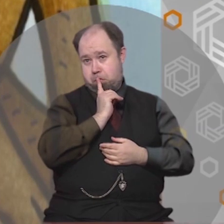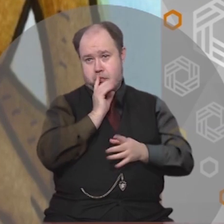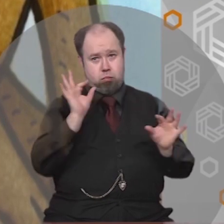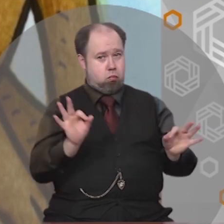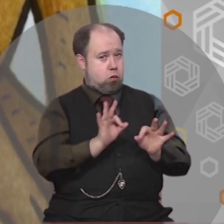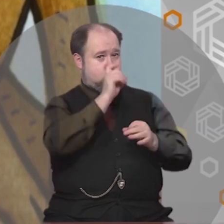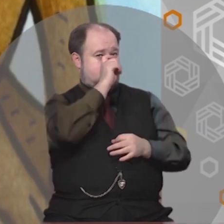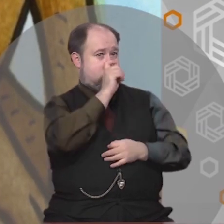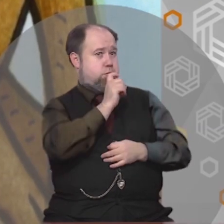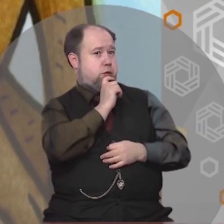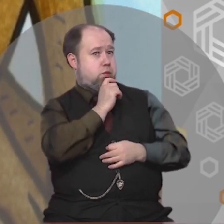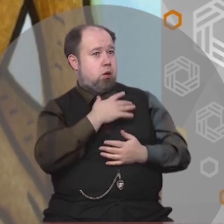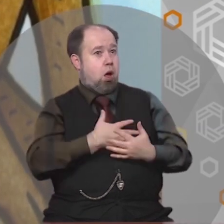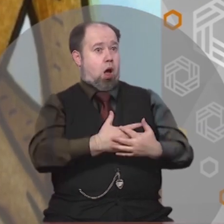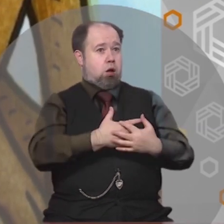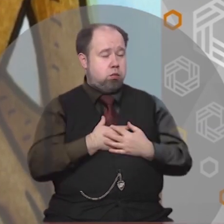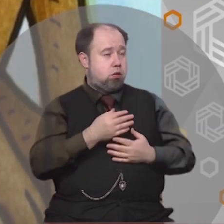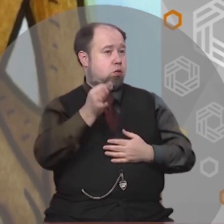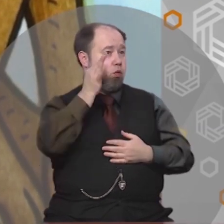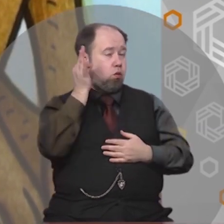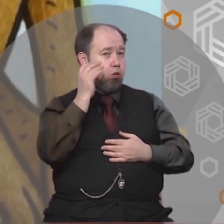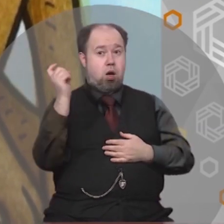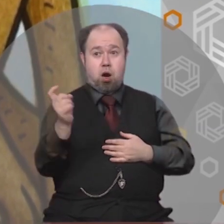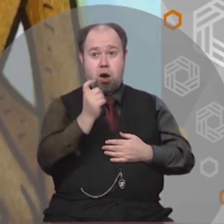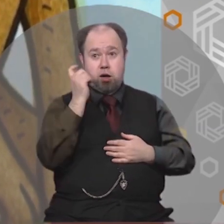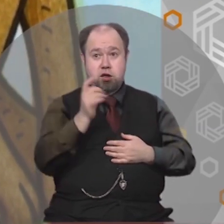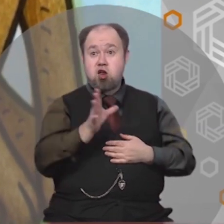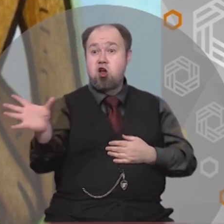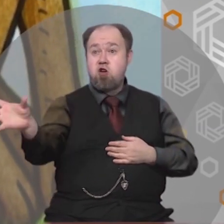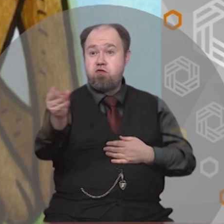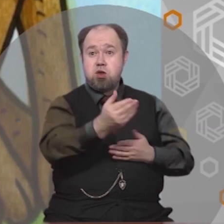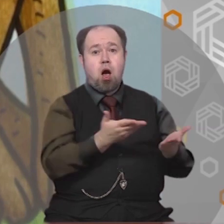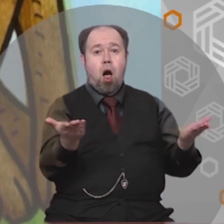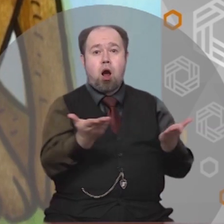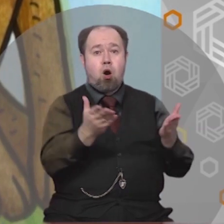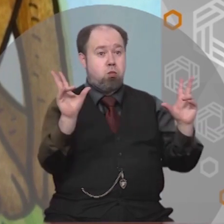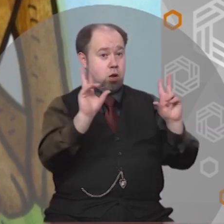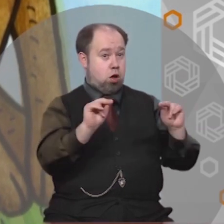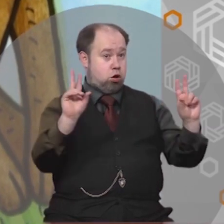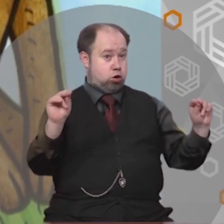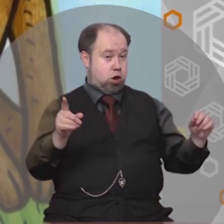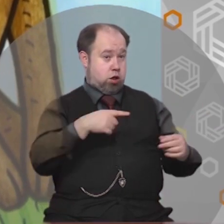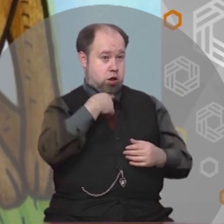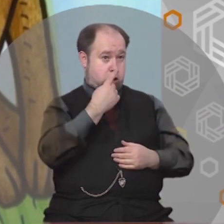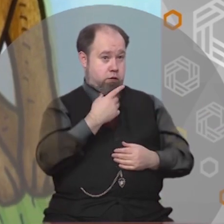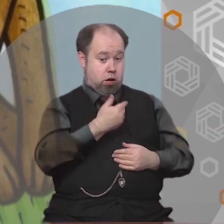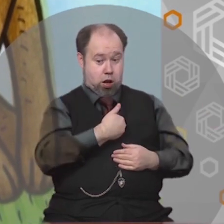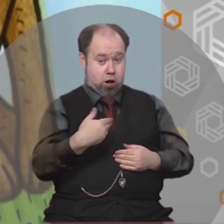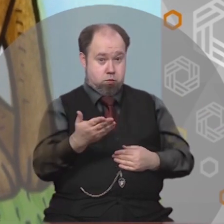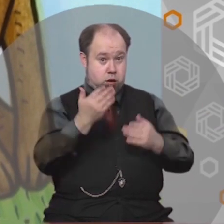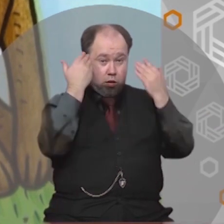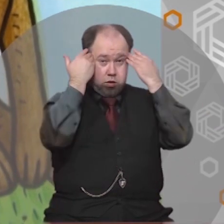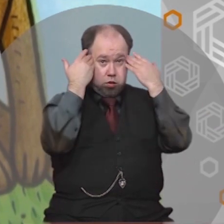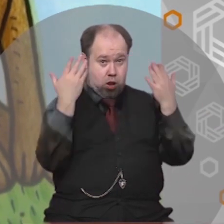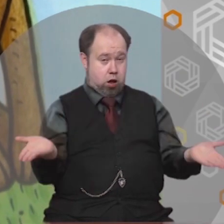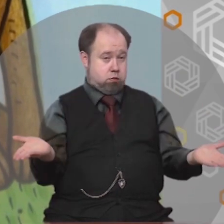не понимаю, вздохнул кот. Хозяйкой, да и все о каком-то счастье говорят, а мы ни сном,